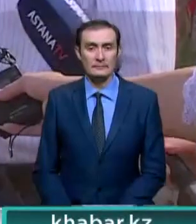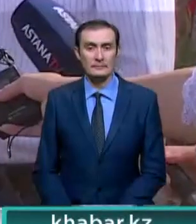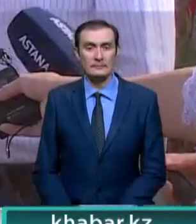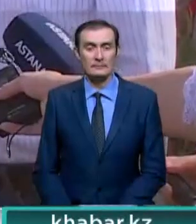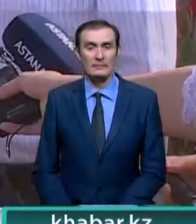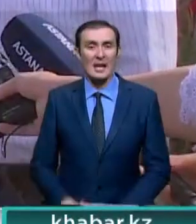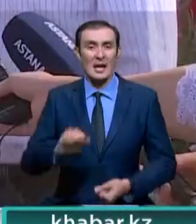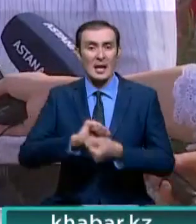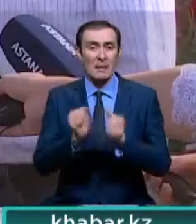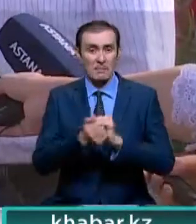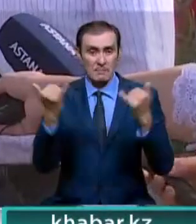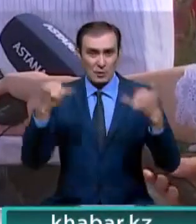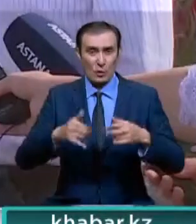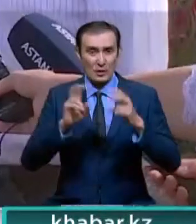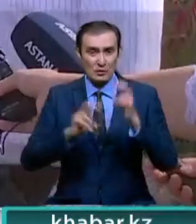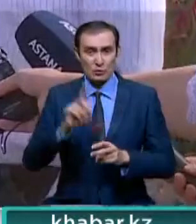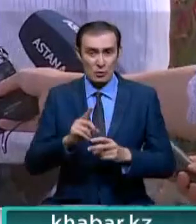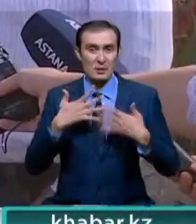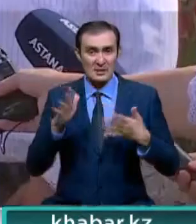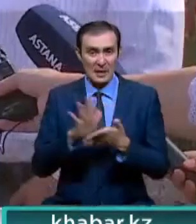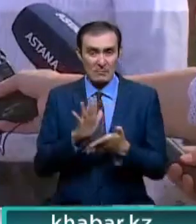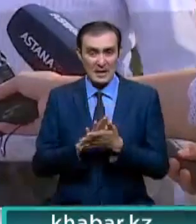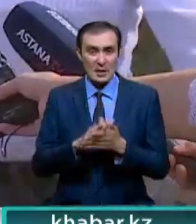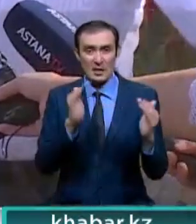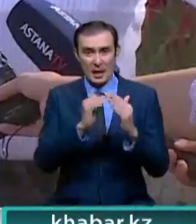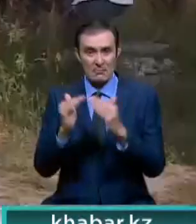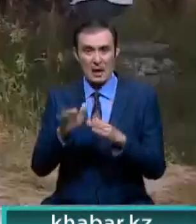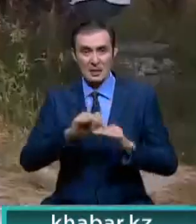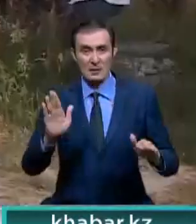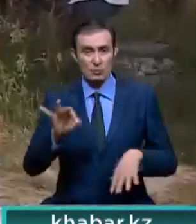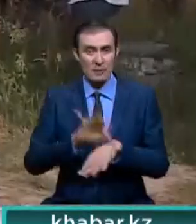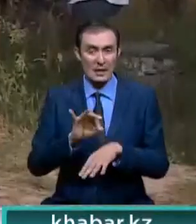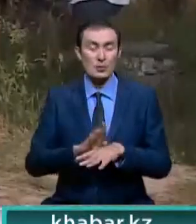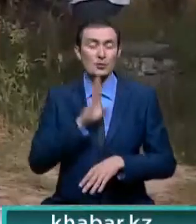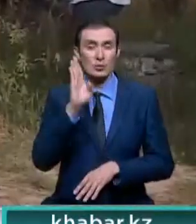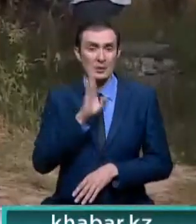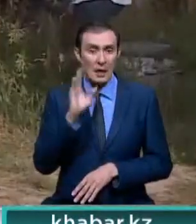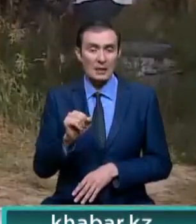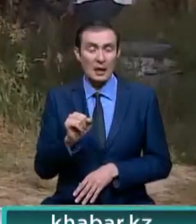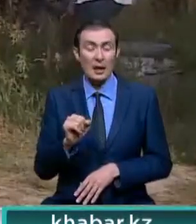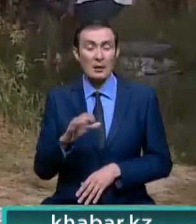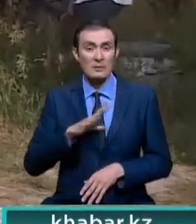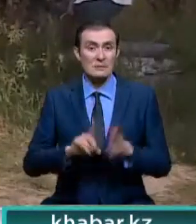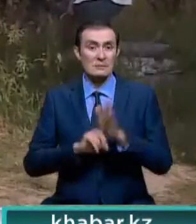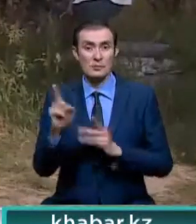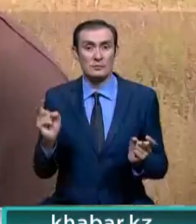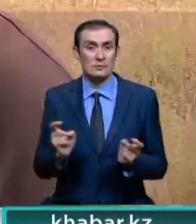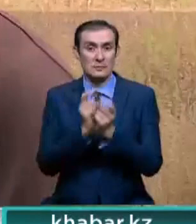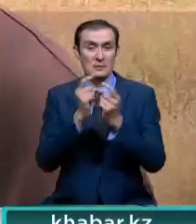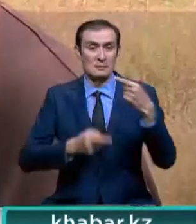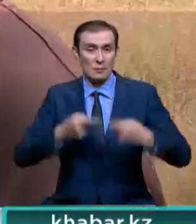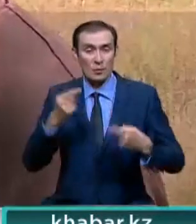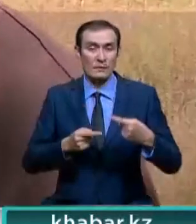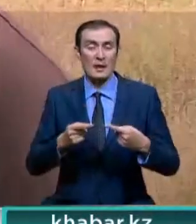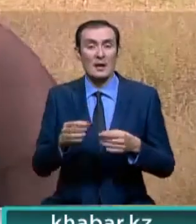Бетонный завод будет запылять все наше хозяйство. Все дома, дети будут задыхаться. Прямо с утра на Голубых прудах страсти кипели нешуточные.